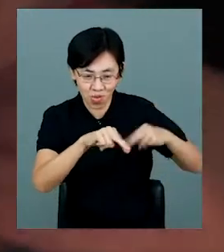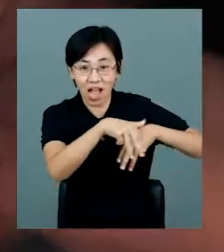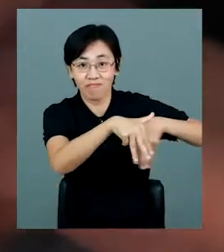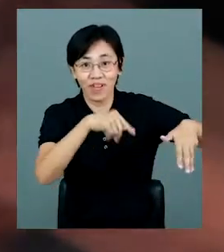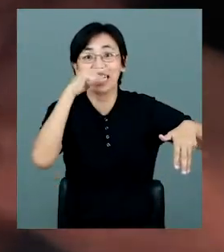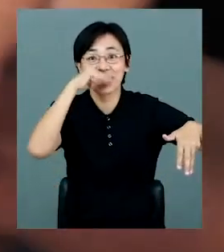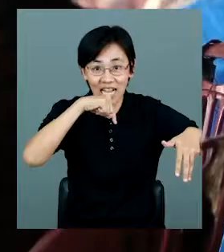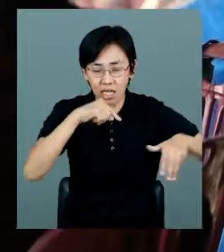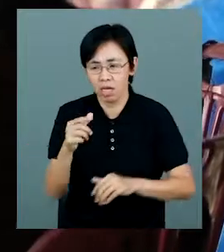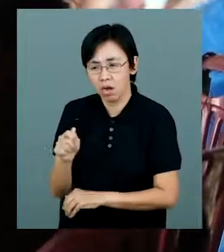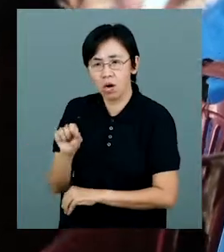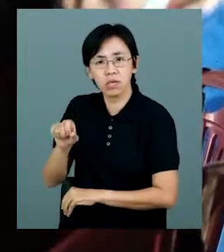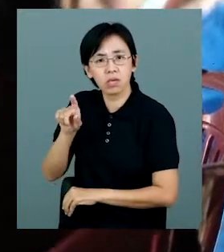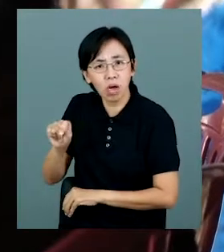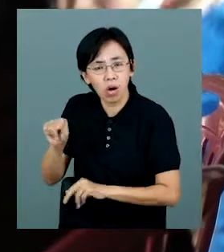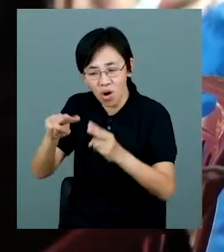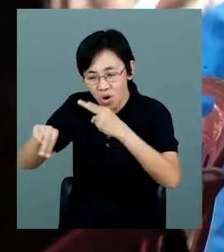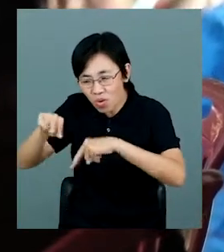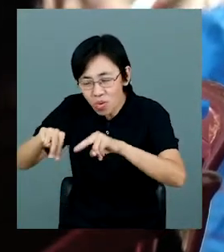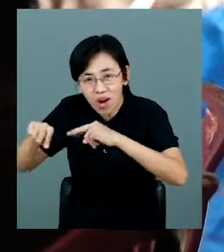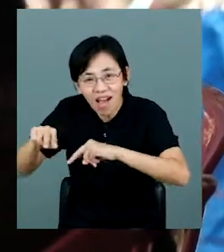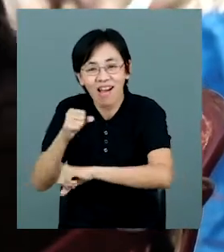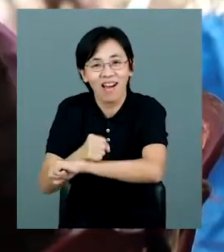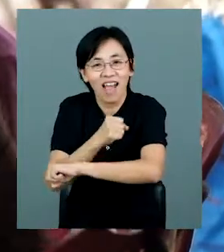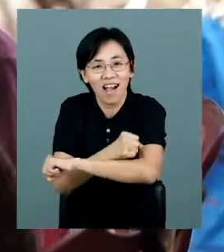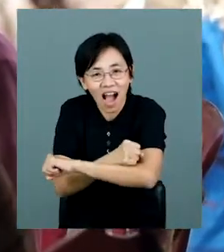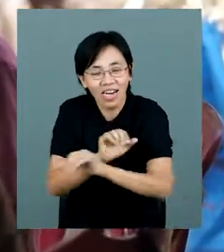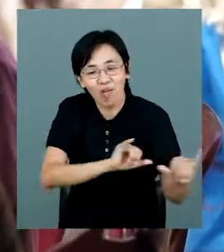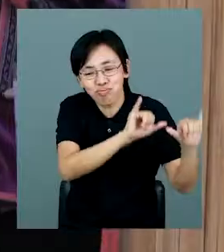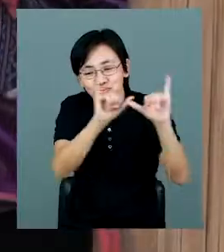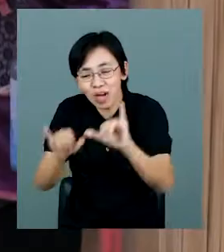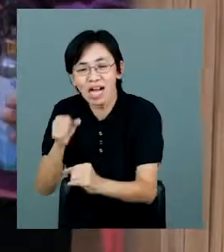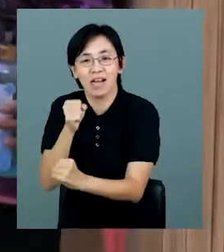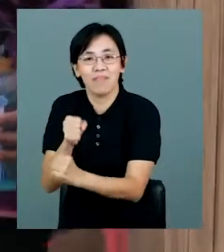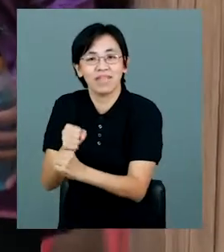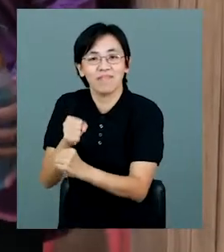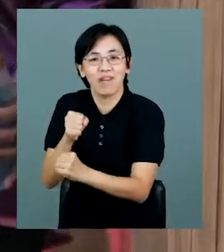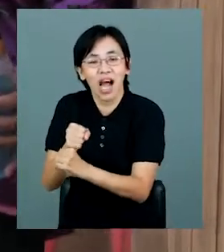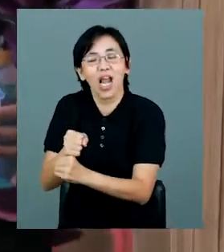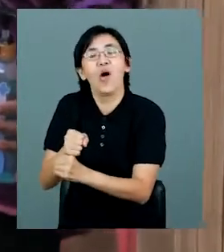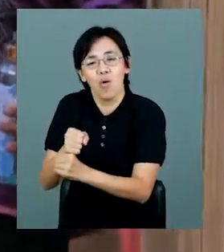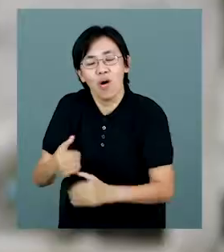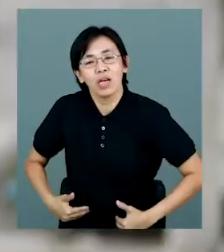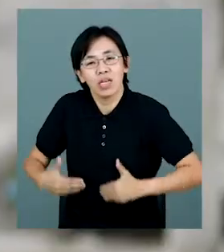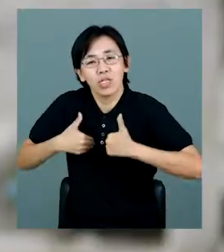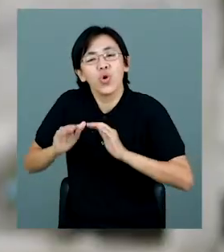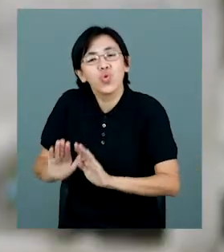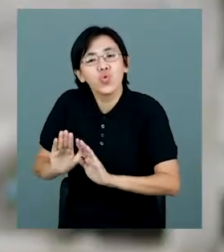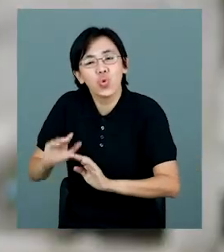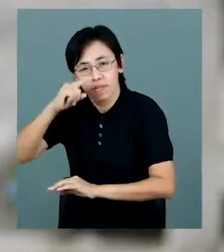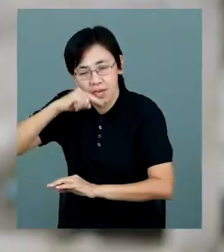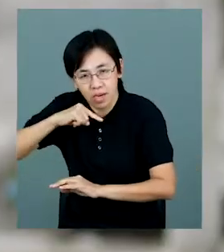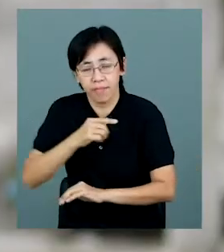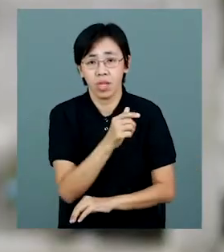ดูแลคนไทยนะครับแต่อสต.นั้นดูแลแรงงานข้ามชาติที่มาใช้ชีวิตในเมืองไทยนะครับแต่อย่างไรก็แล้วแต่นะ